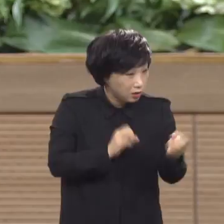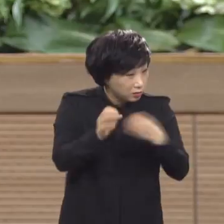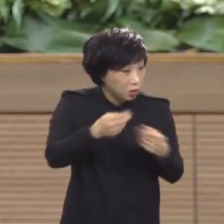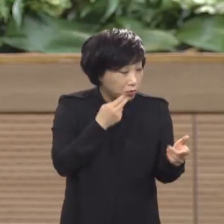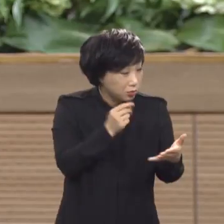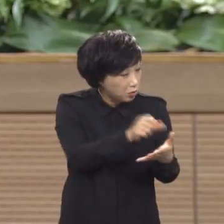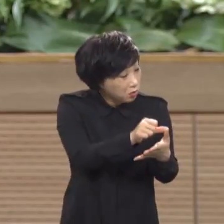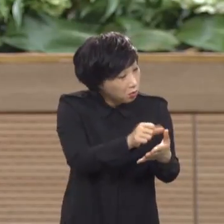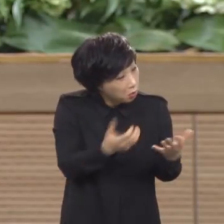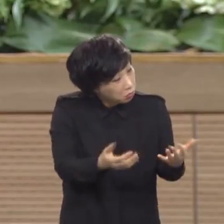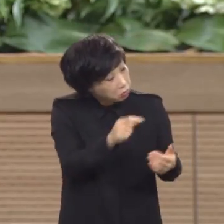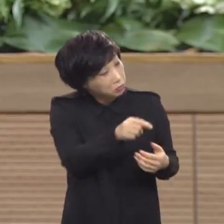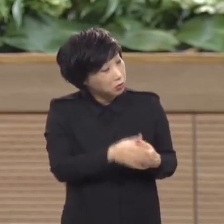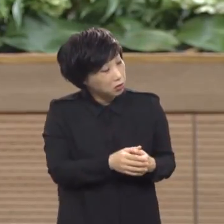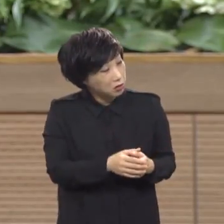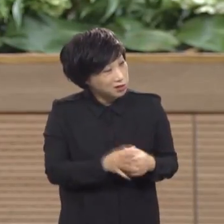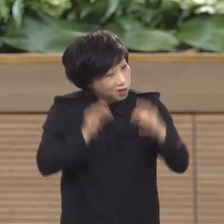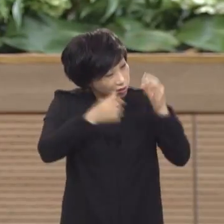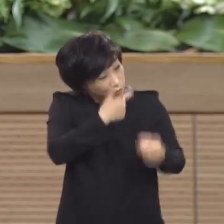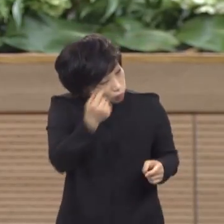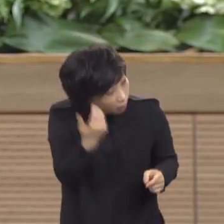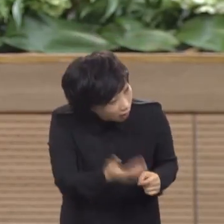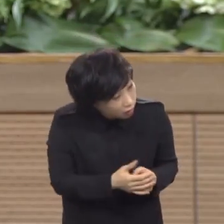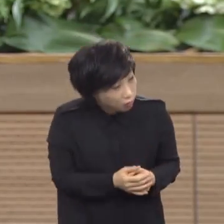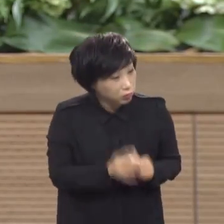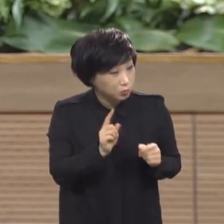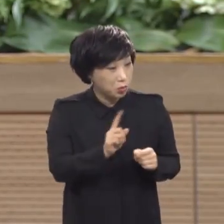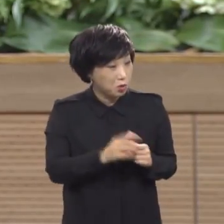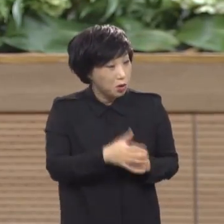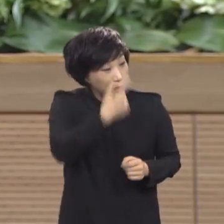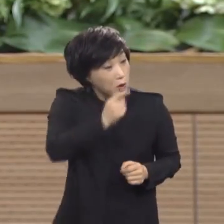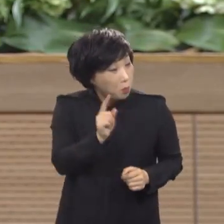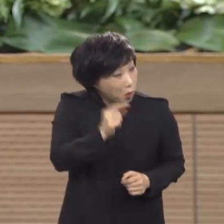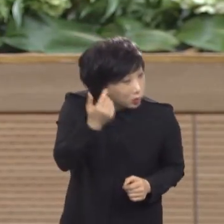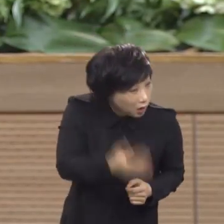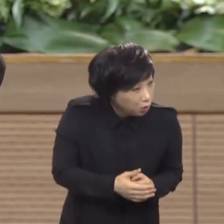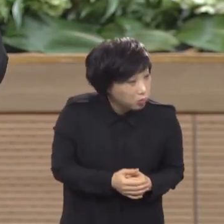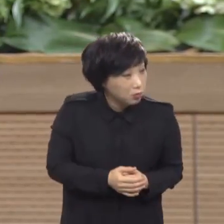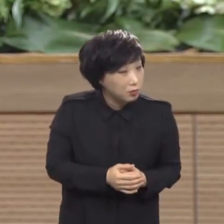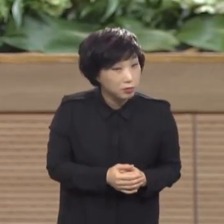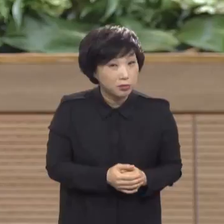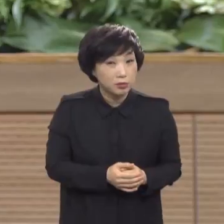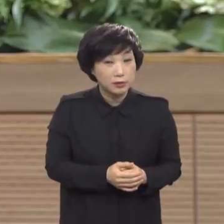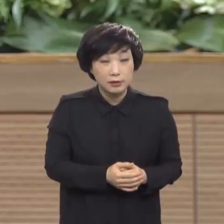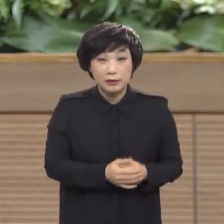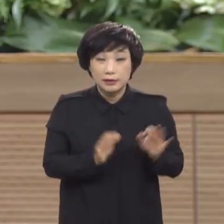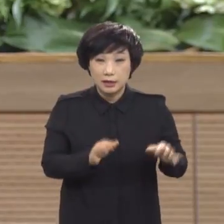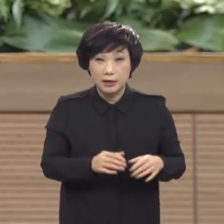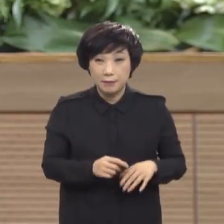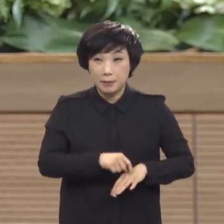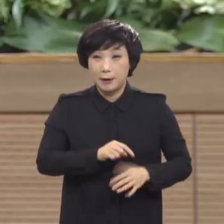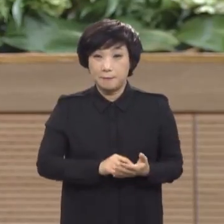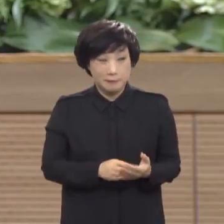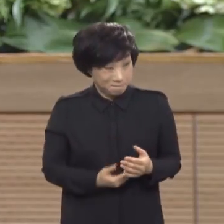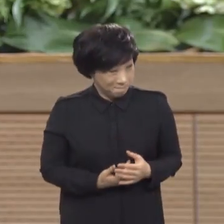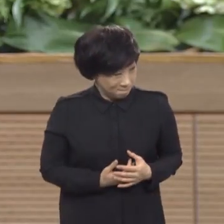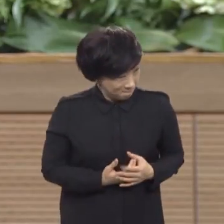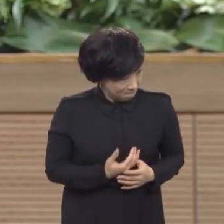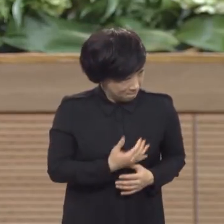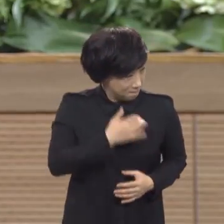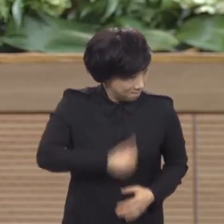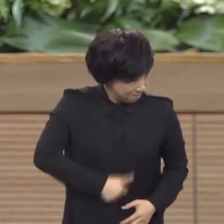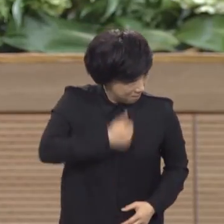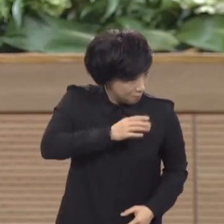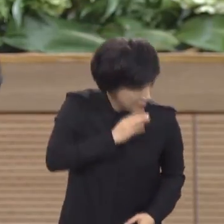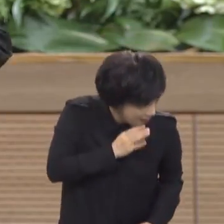아우 것 안 받았거든. 네가 정성이 모자랐냐? 네가 뭐이 부족했냐? 정말로 분하지 않냐? 분하지